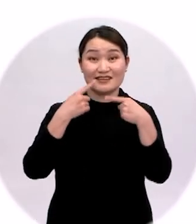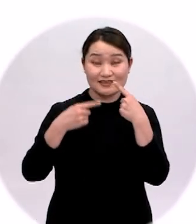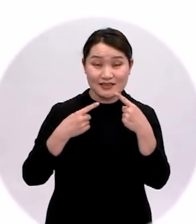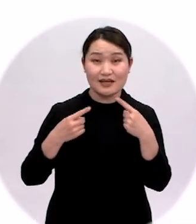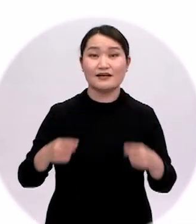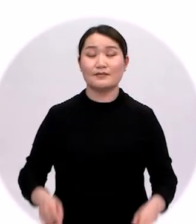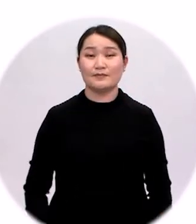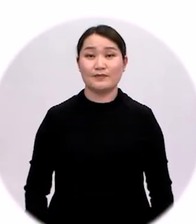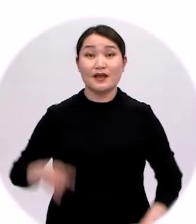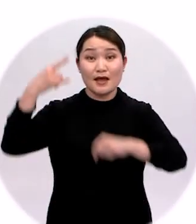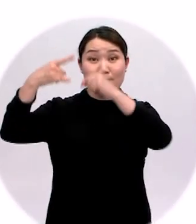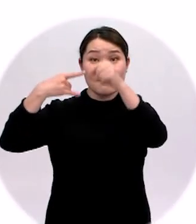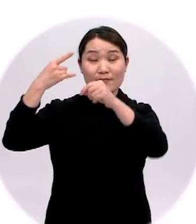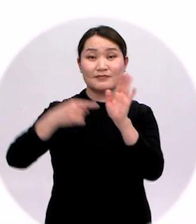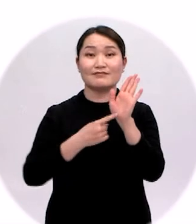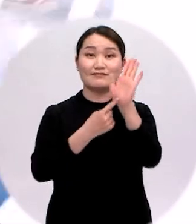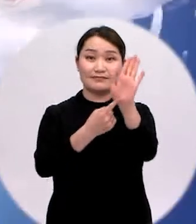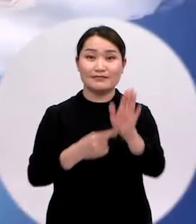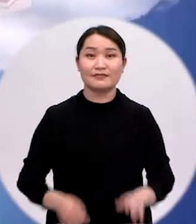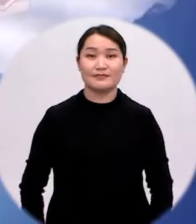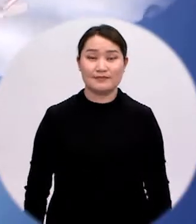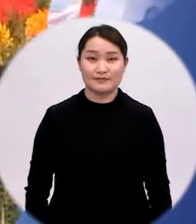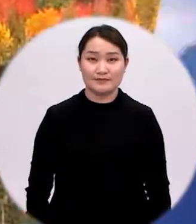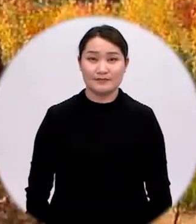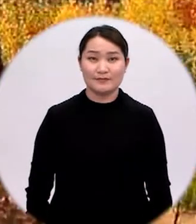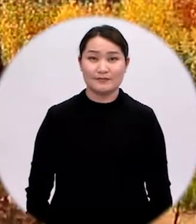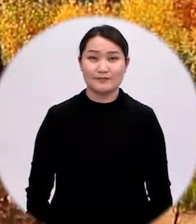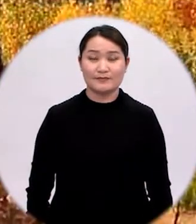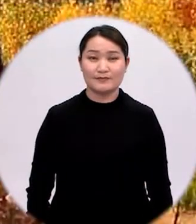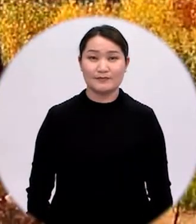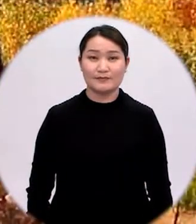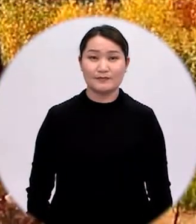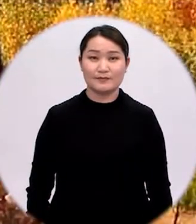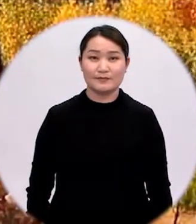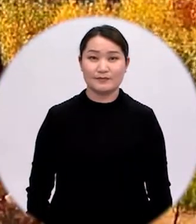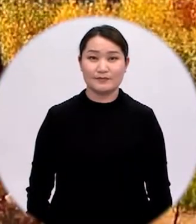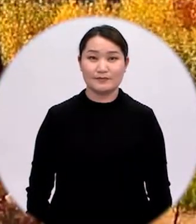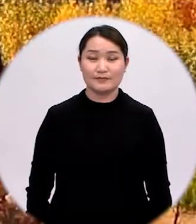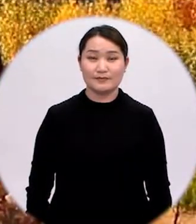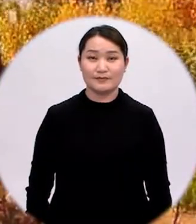Харин одоо нийгэмчлэгийг сонирхъя.